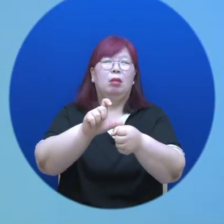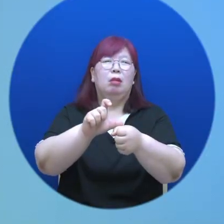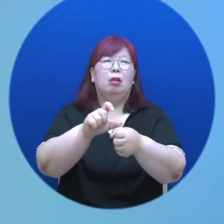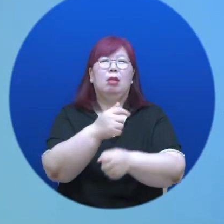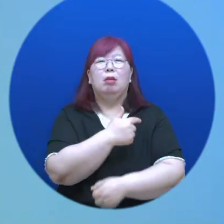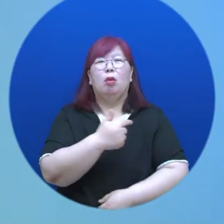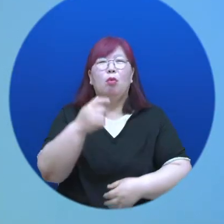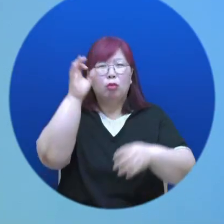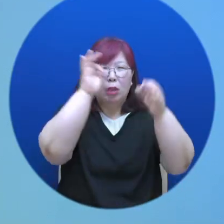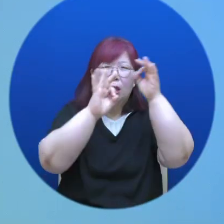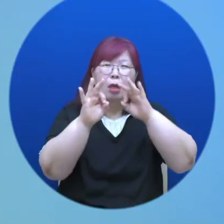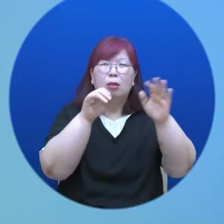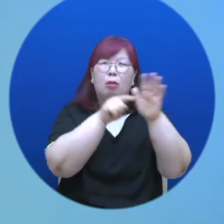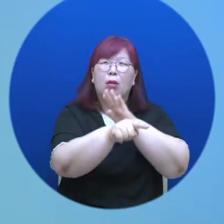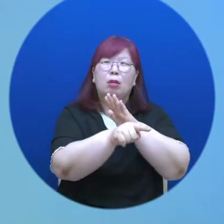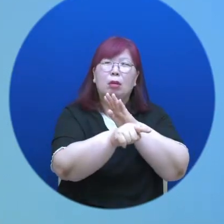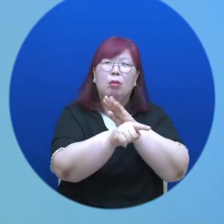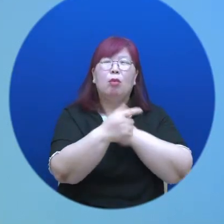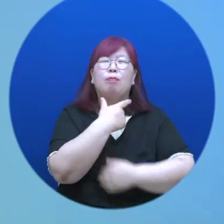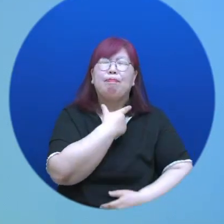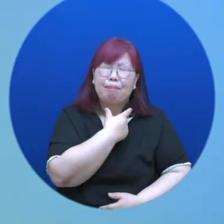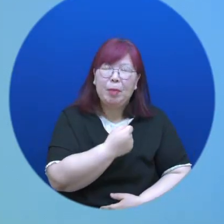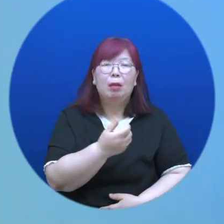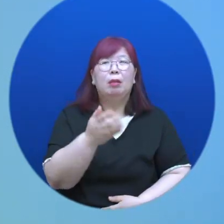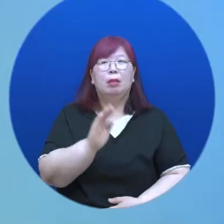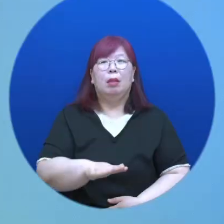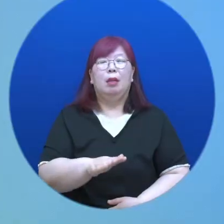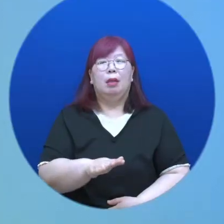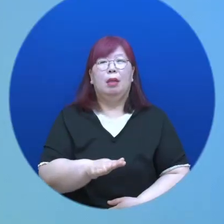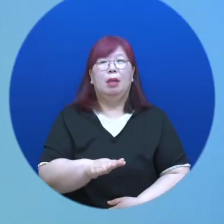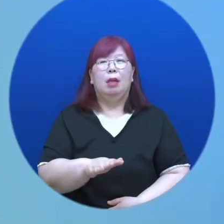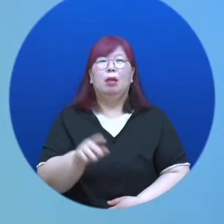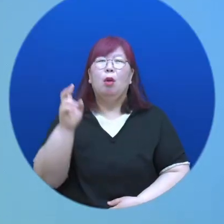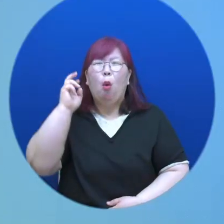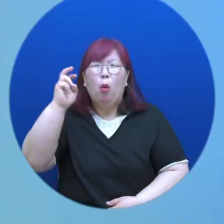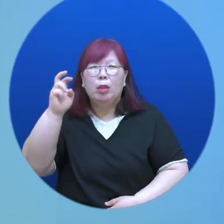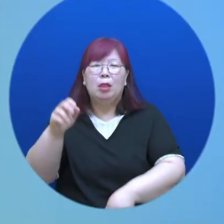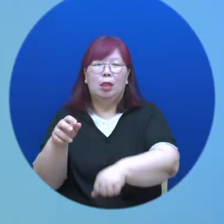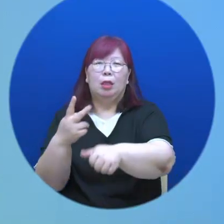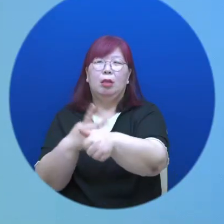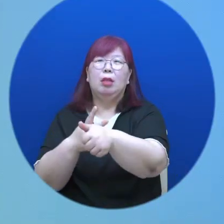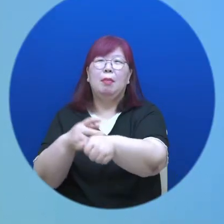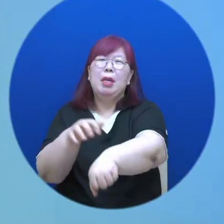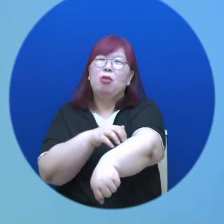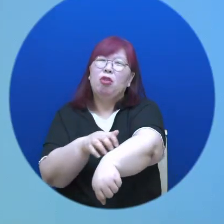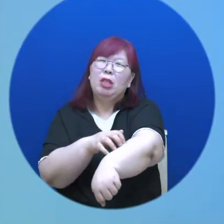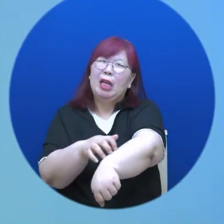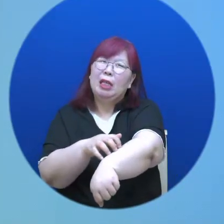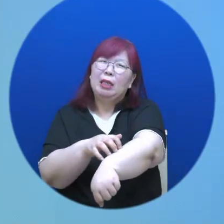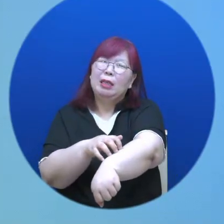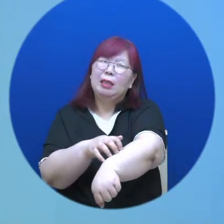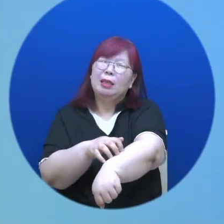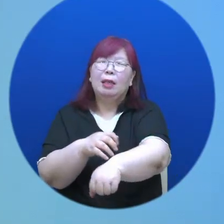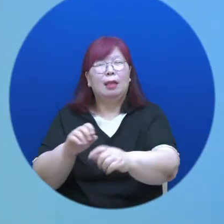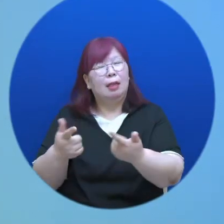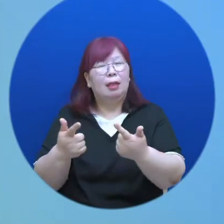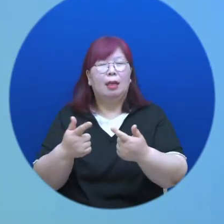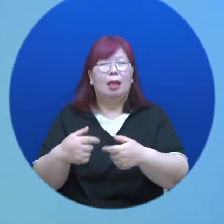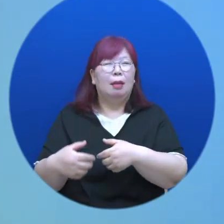너무 찾아가고 싶었고 너무 바라보고 싶었는데 귀찮아하실까 봐 그렇게 참아냈던 세월들,